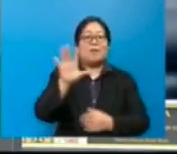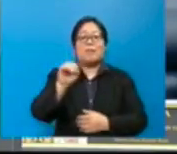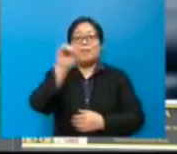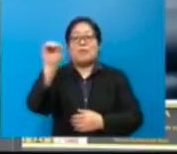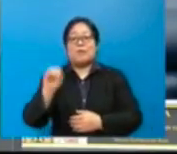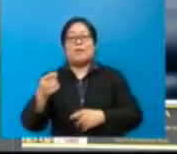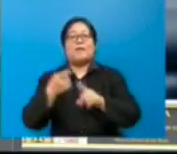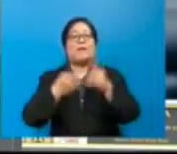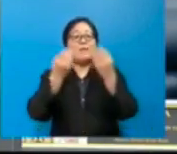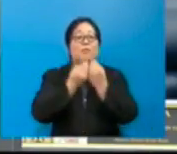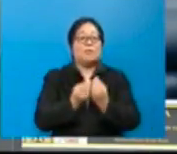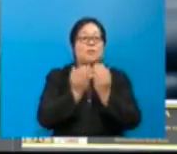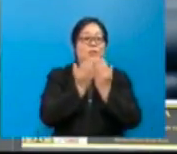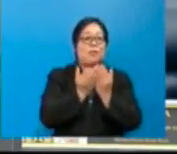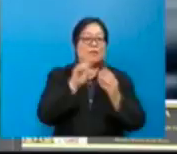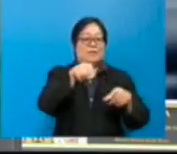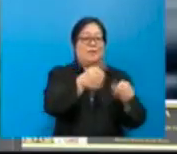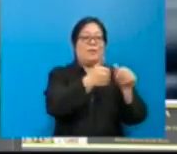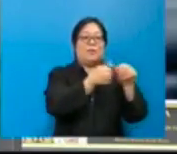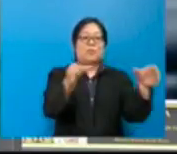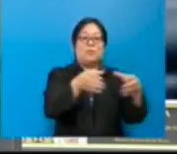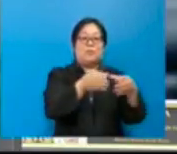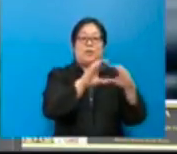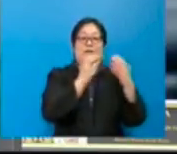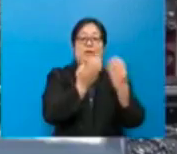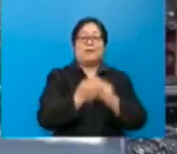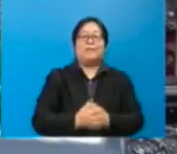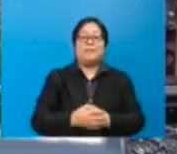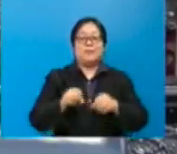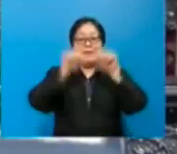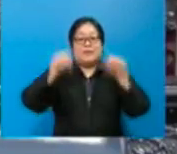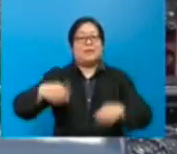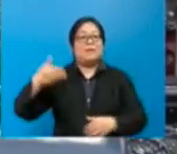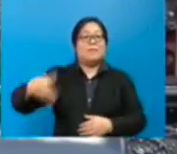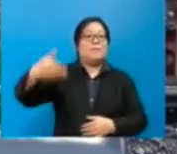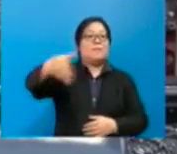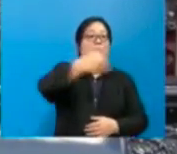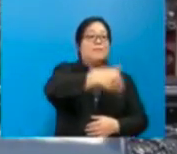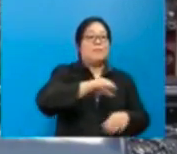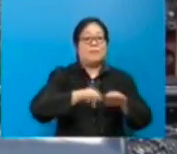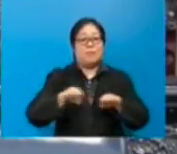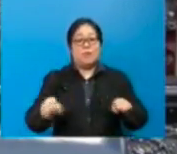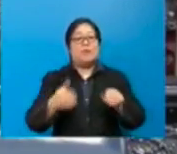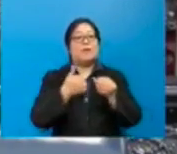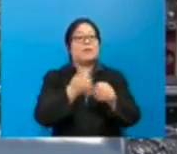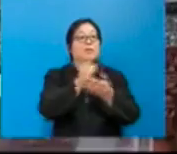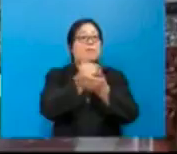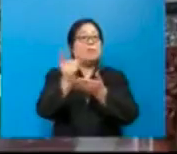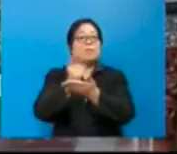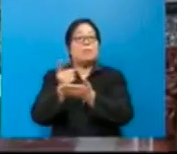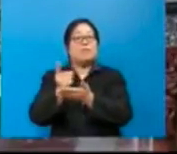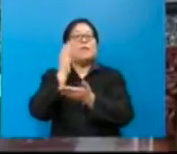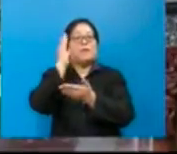daripada jumlah murid dalam kelas tersebut. Justru, sistem penggiliran murid hadir ke sekolah mengikut minggu